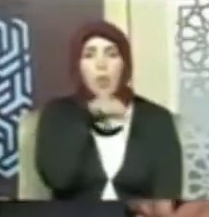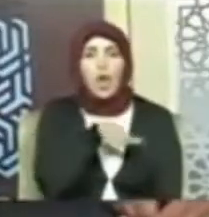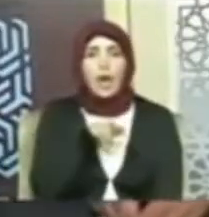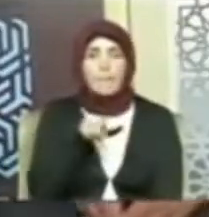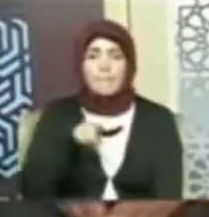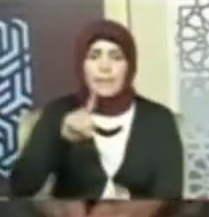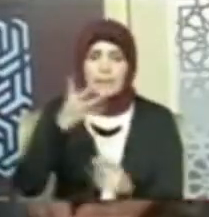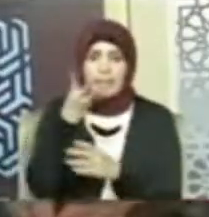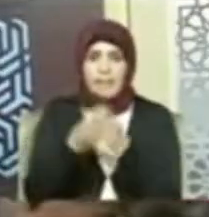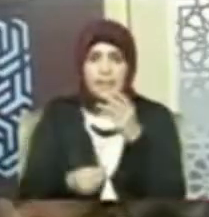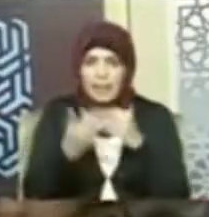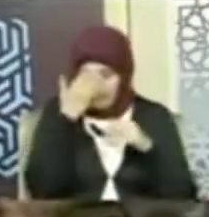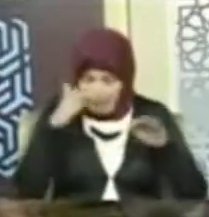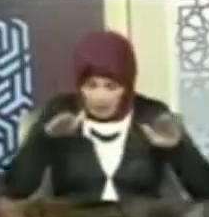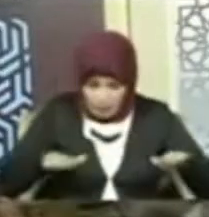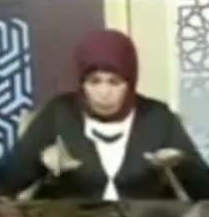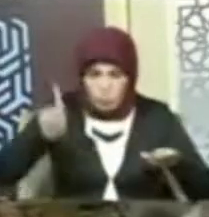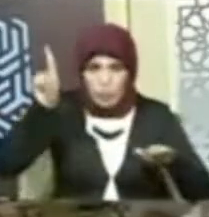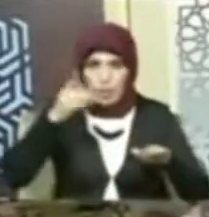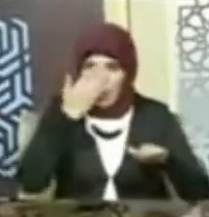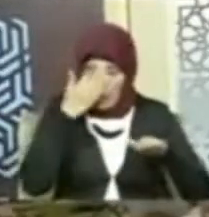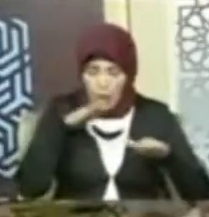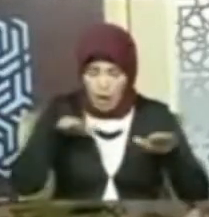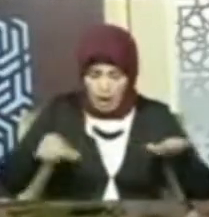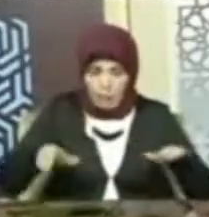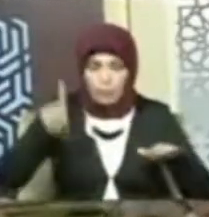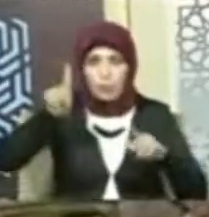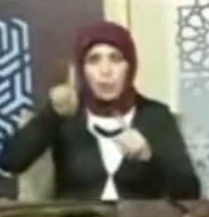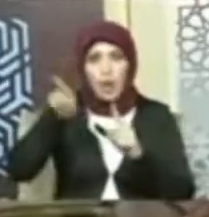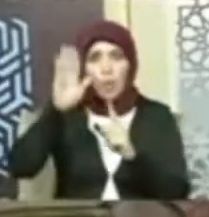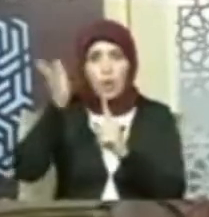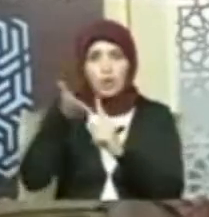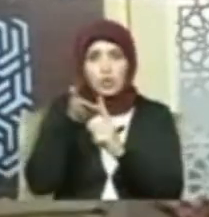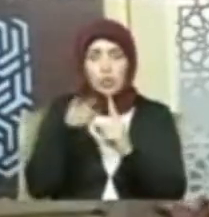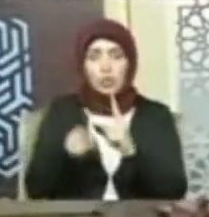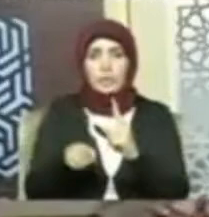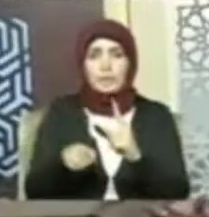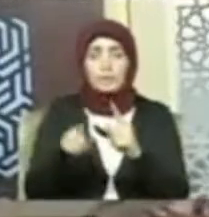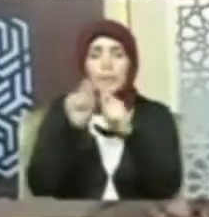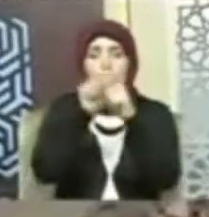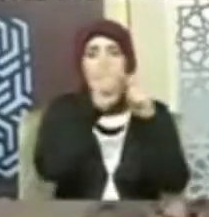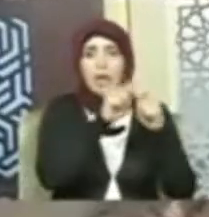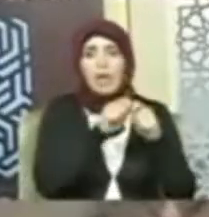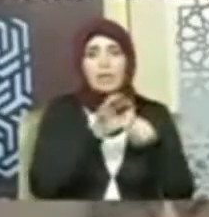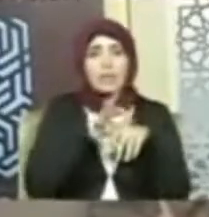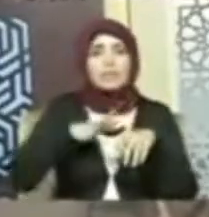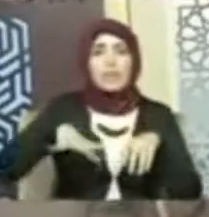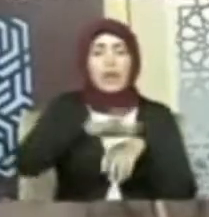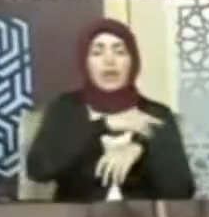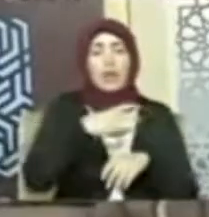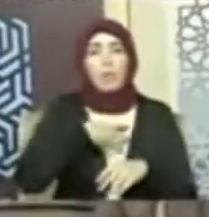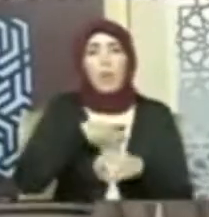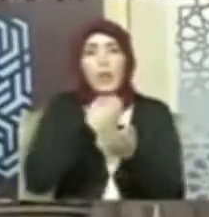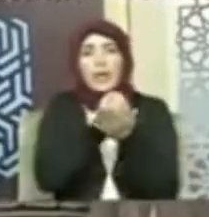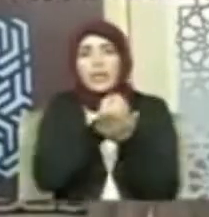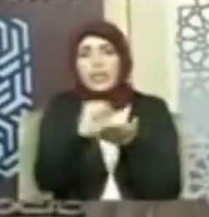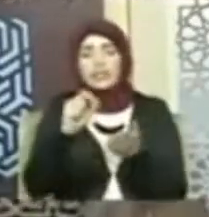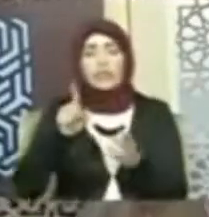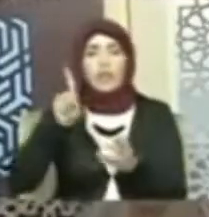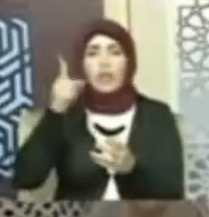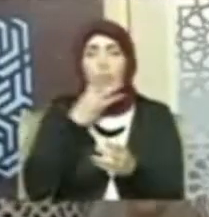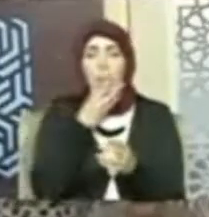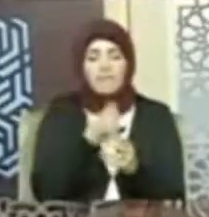محمد بن عبد الله عبد الله ورسوله، نصح الأمة وكشف الله به الغمة،